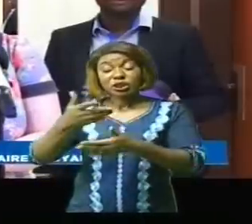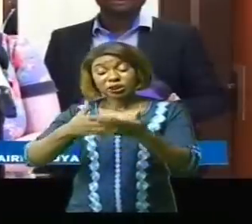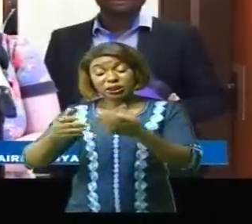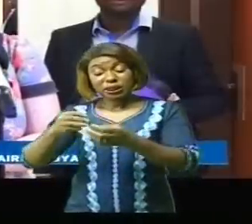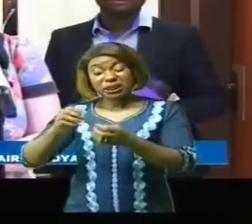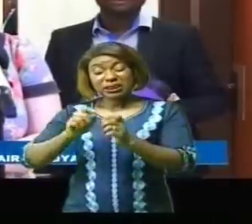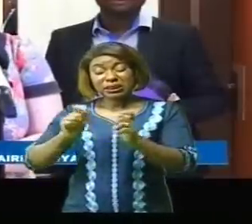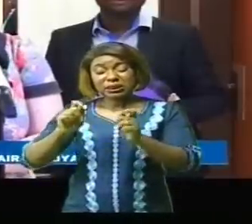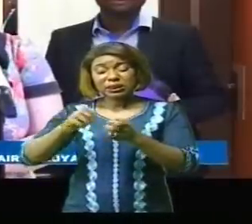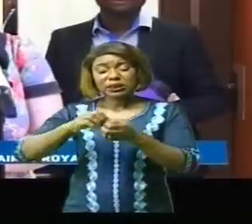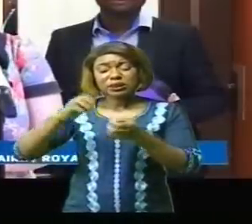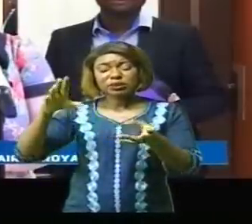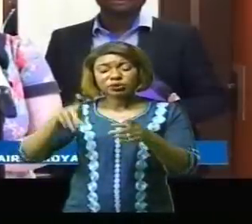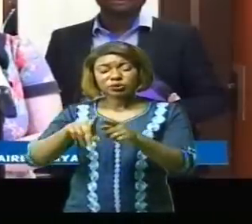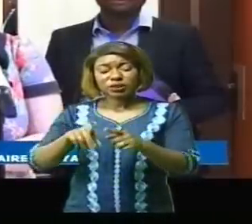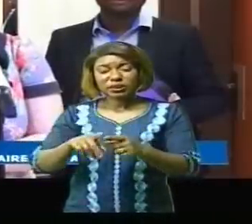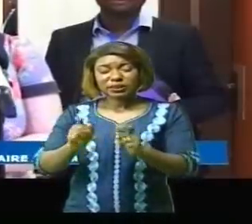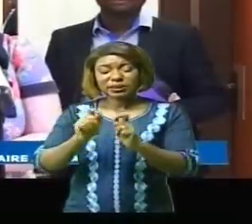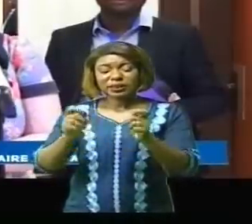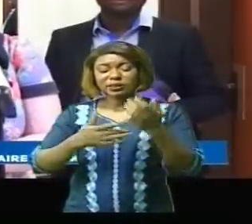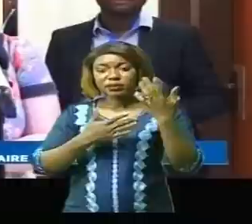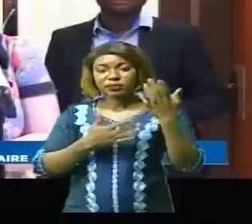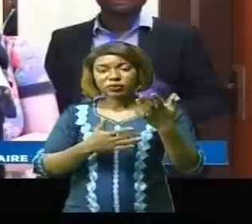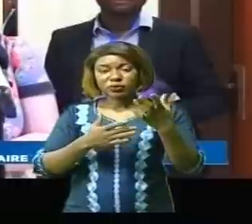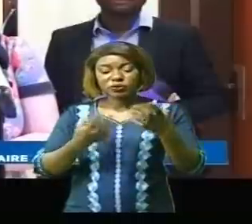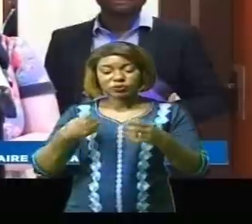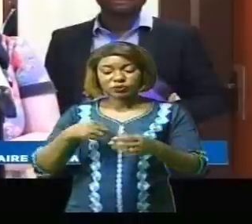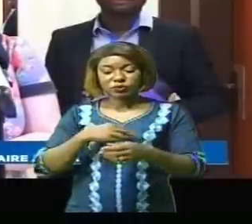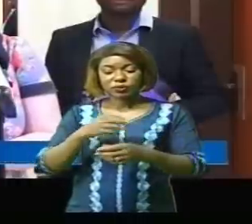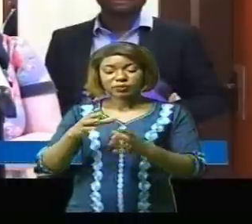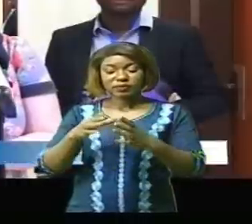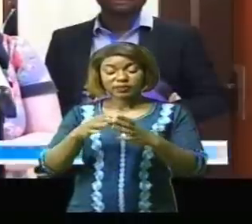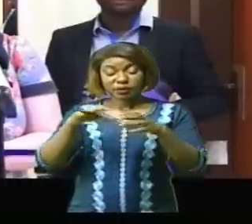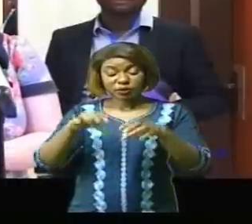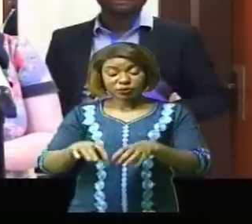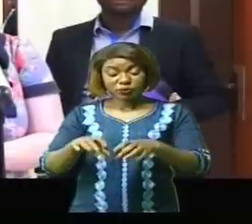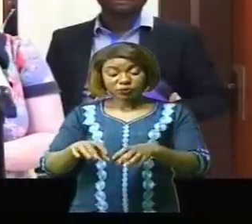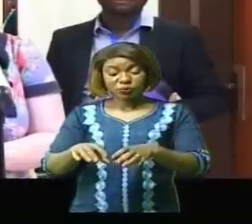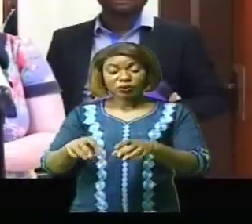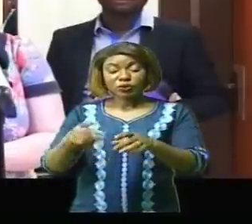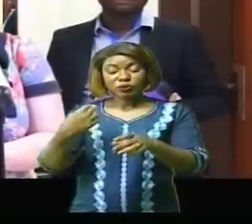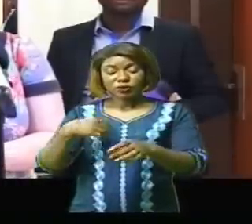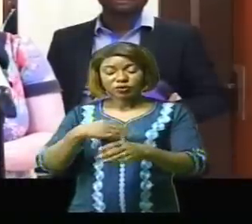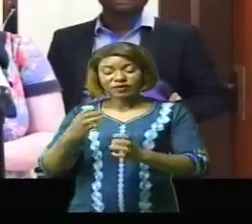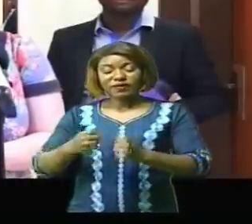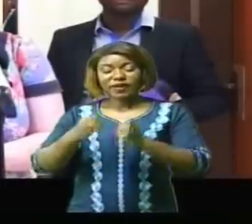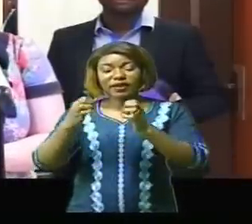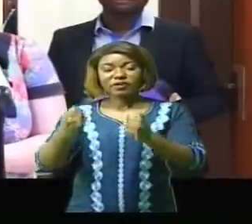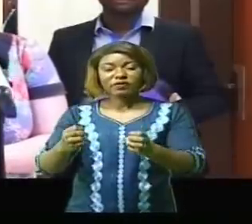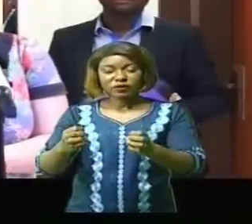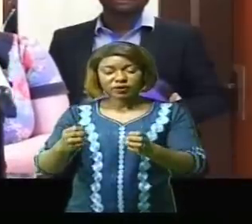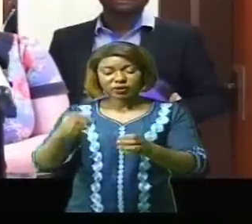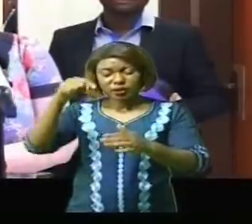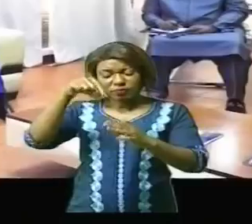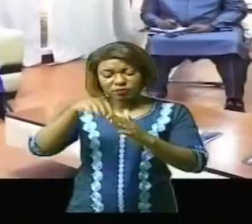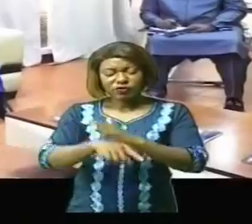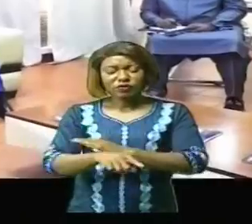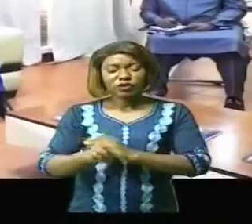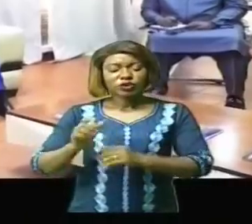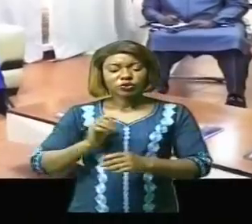très important. Et nous sommes vraiment avec la RDC en ce effort de profondir